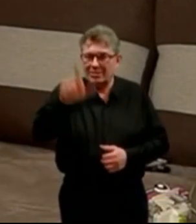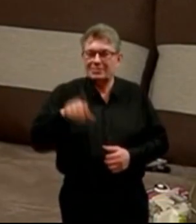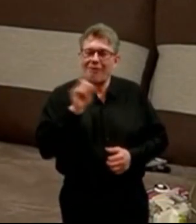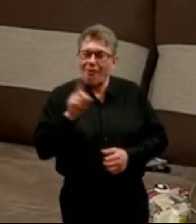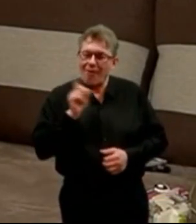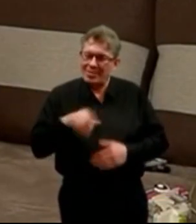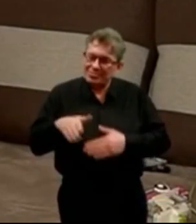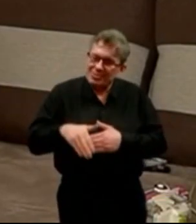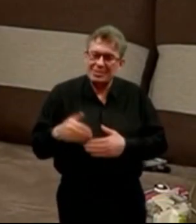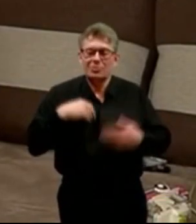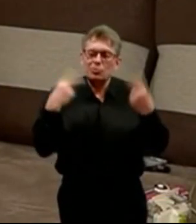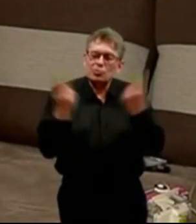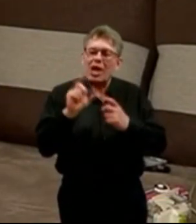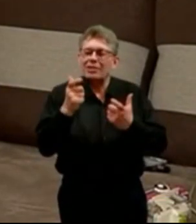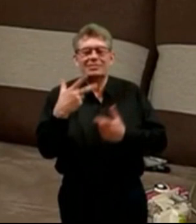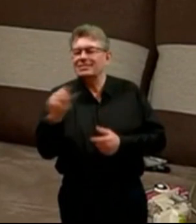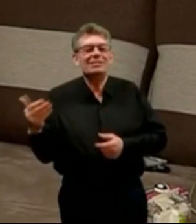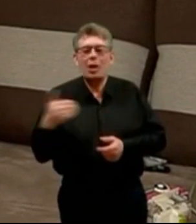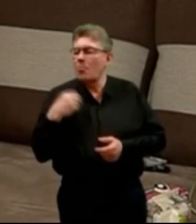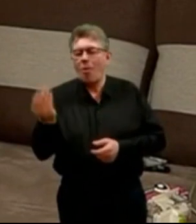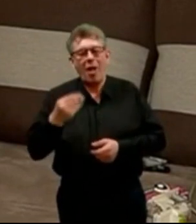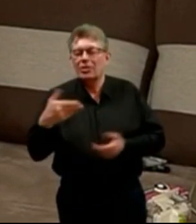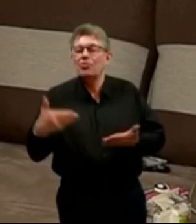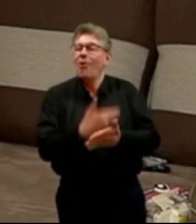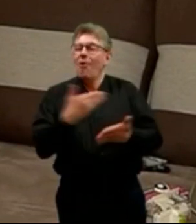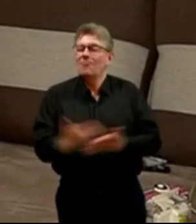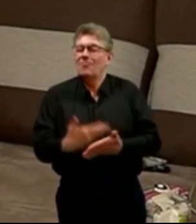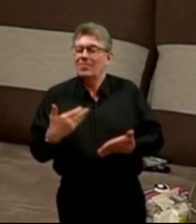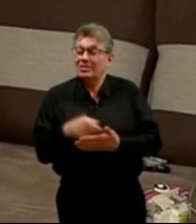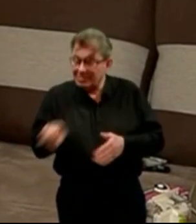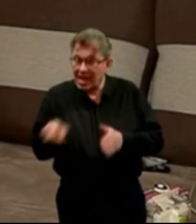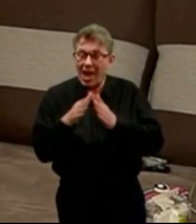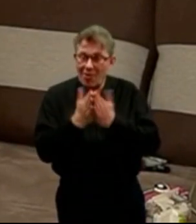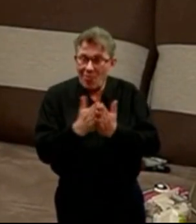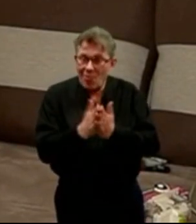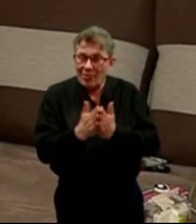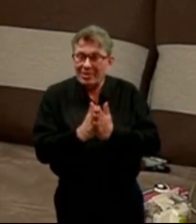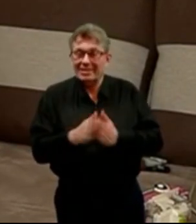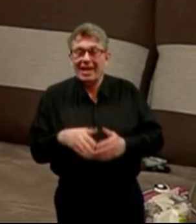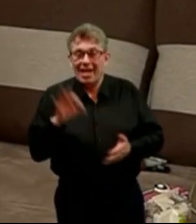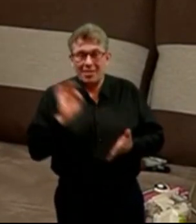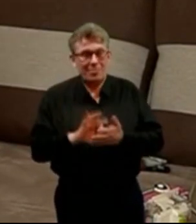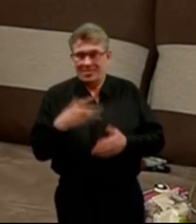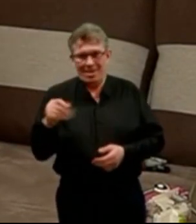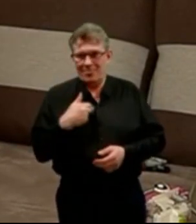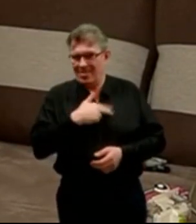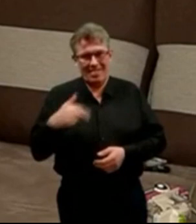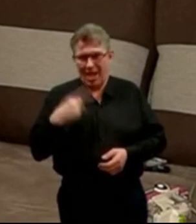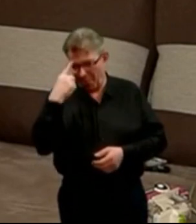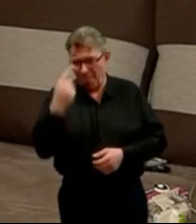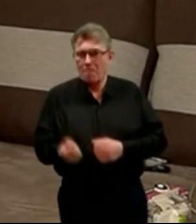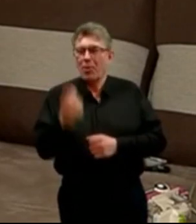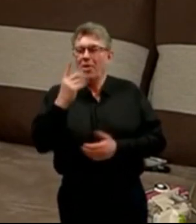strony. Szukaliśmy czegoś, czego jeszcze nie było, coś, co jest nowe. I ta książeczka, to tak naprawdę nie była nasza inicjatywa, to